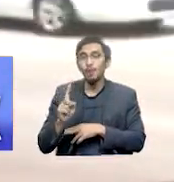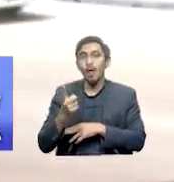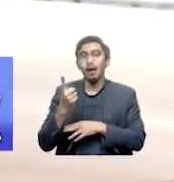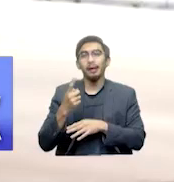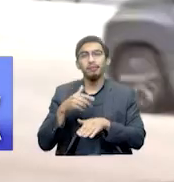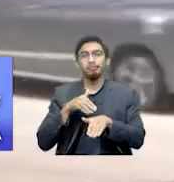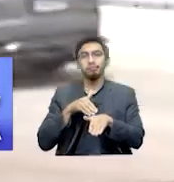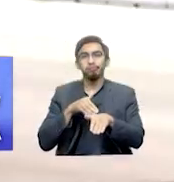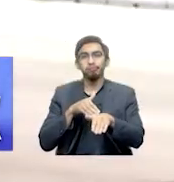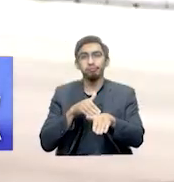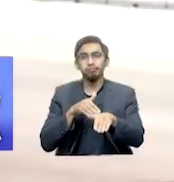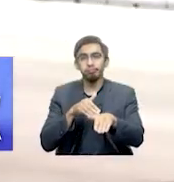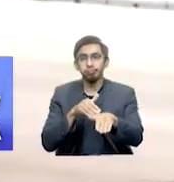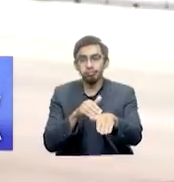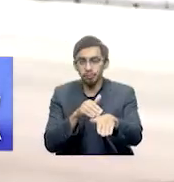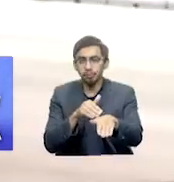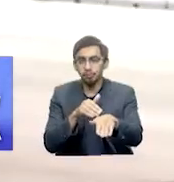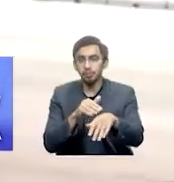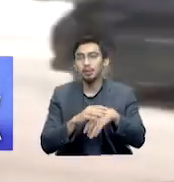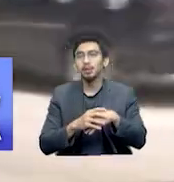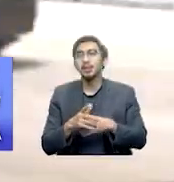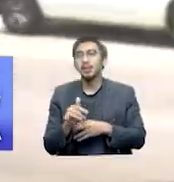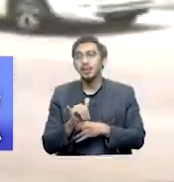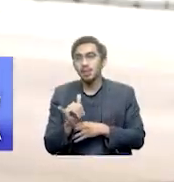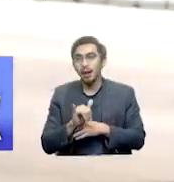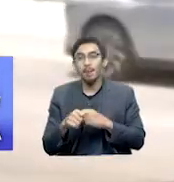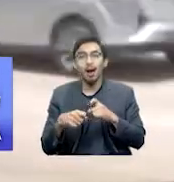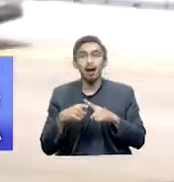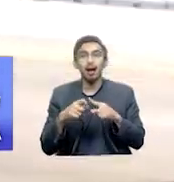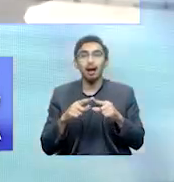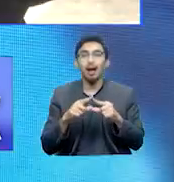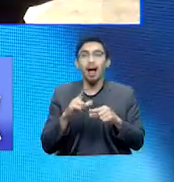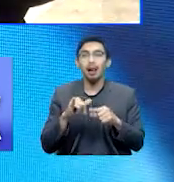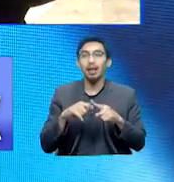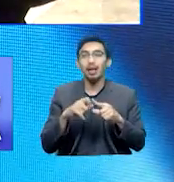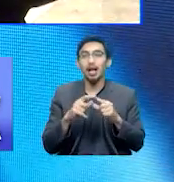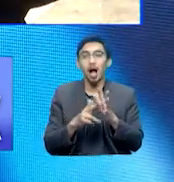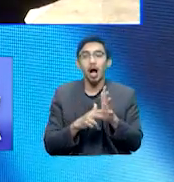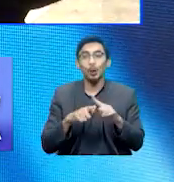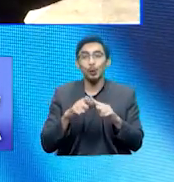di Kalikangkung. Sudah ada rekan kami Ismalia. Silakan Ismalia dengan laporan Anda.